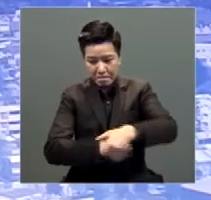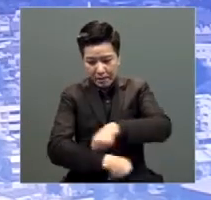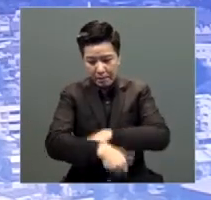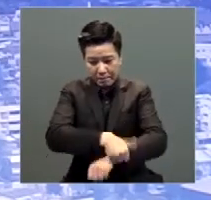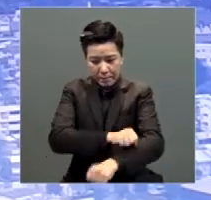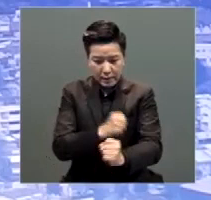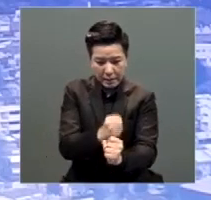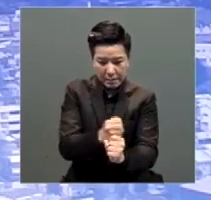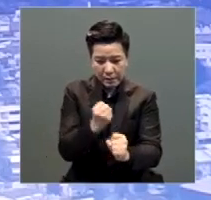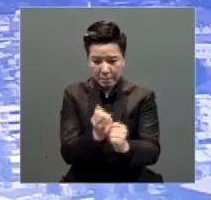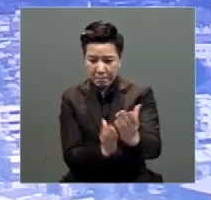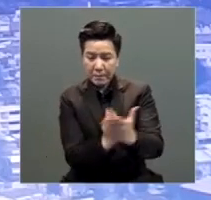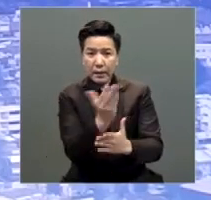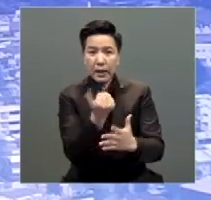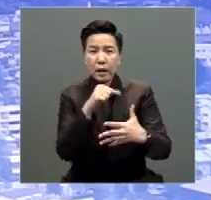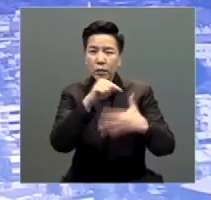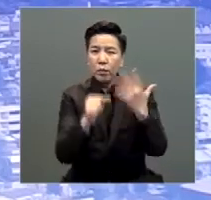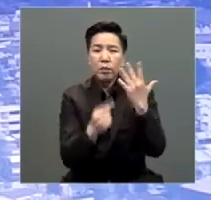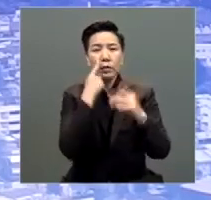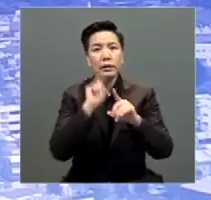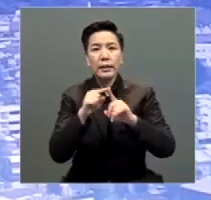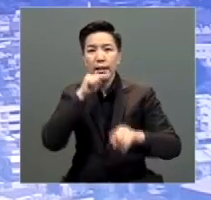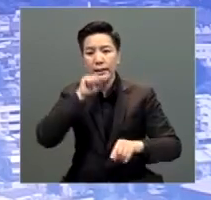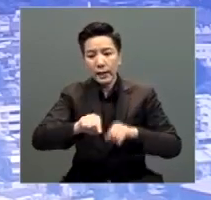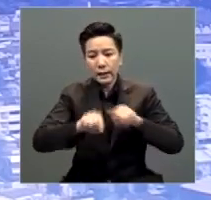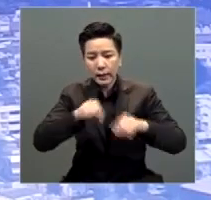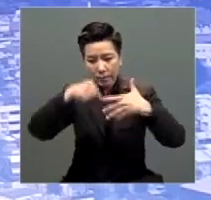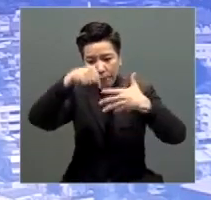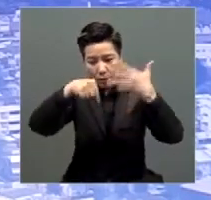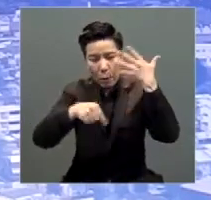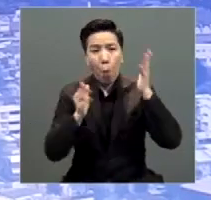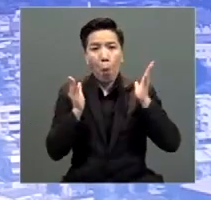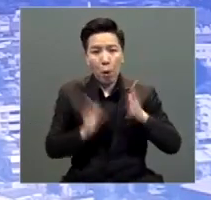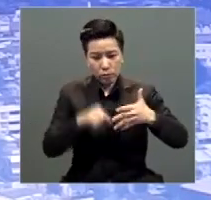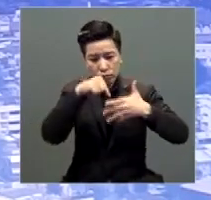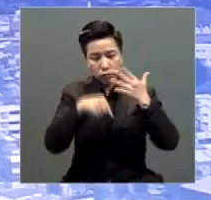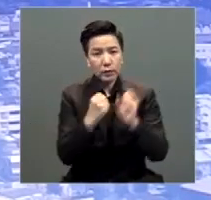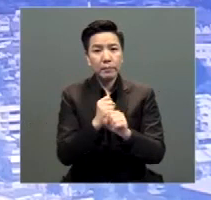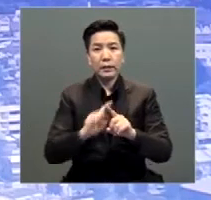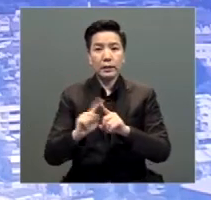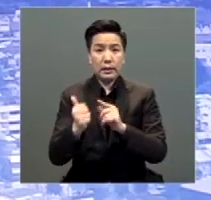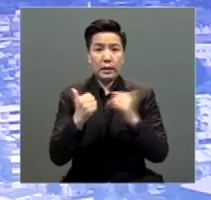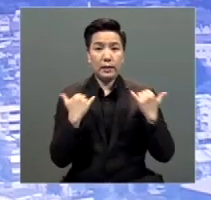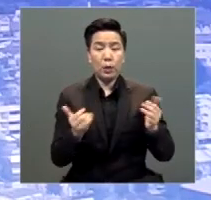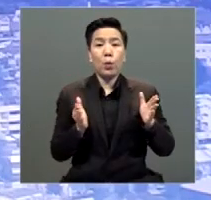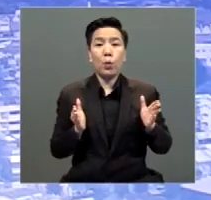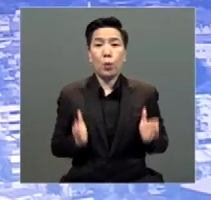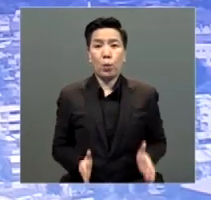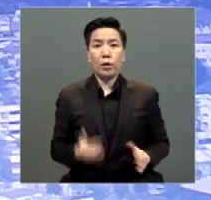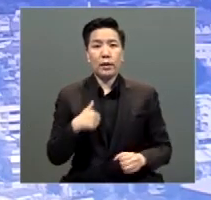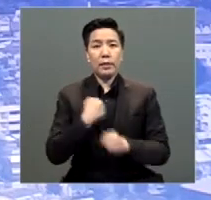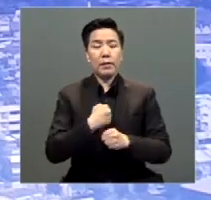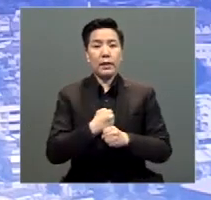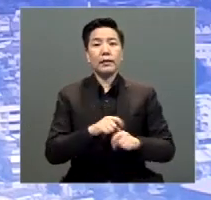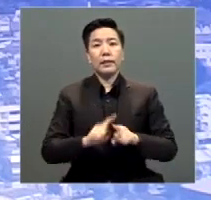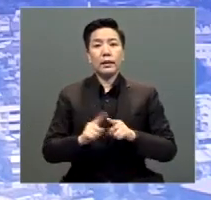ที่เบ็ดเสร็จสำเร็จแล้วก็สามารถที่จะสั่งการลงไปได้ถึงระดับของบุคคลได้นะครับรวมถึงตัวบุคคลก็คือพี่น้องประชาช